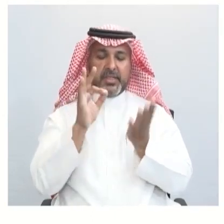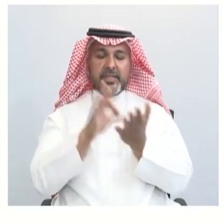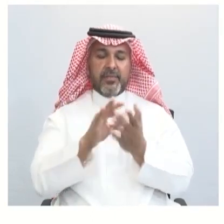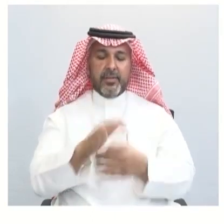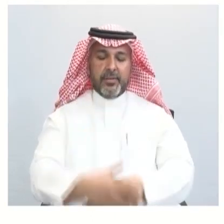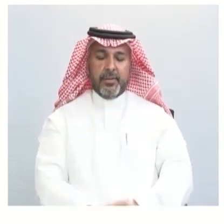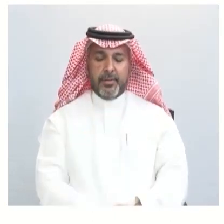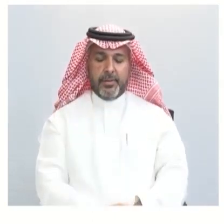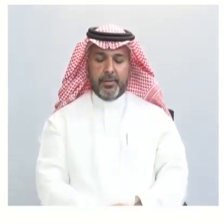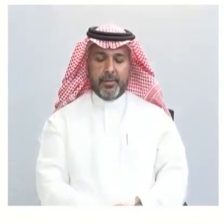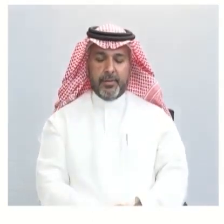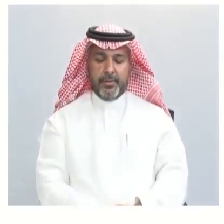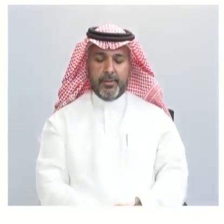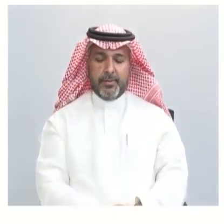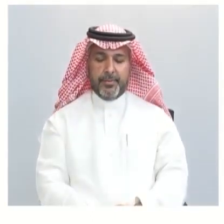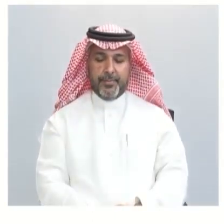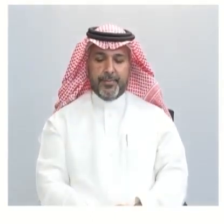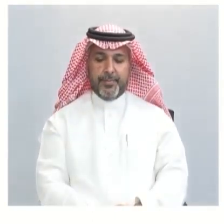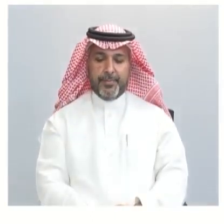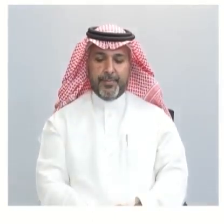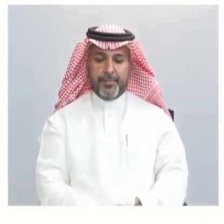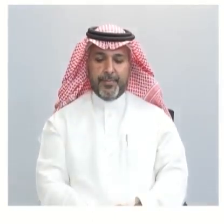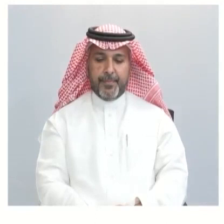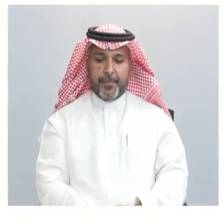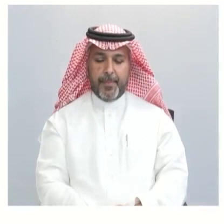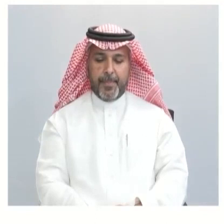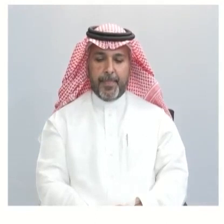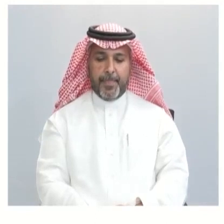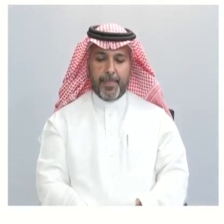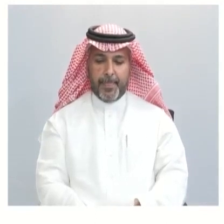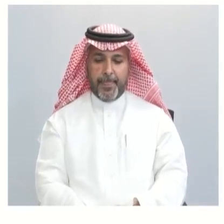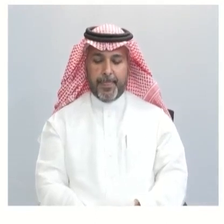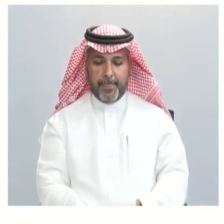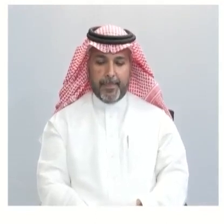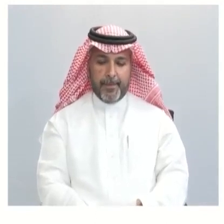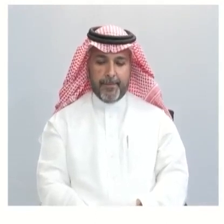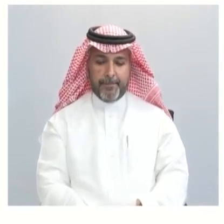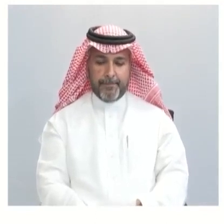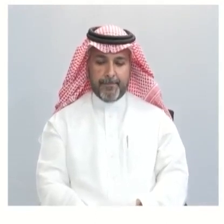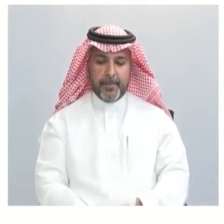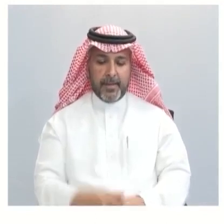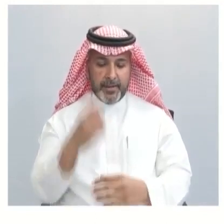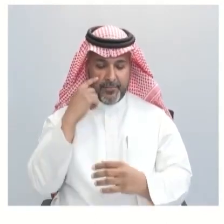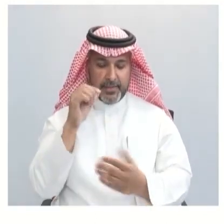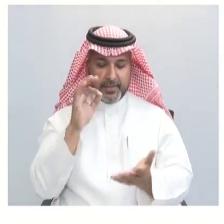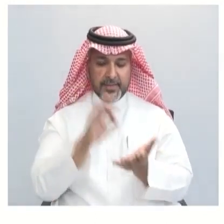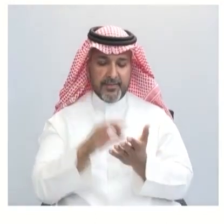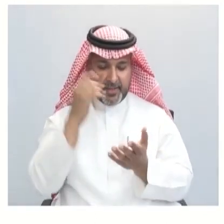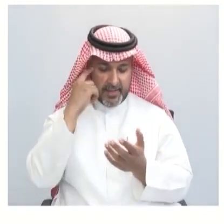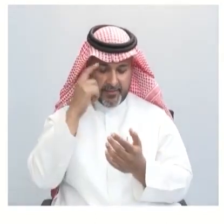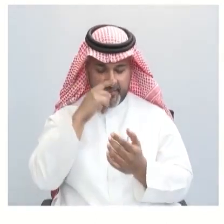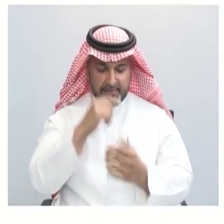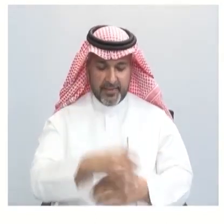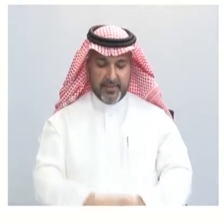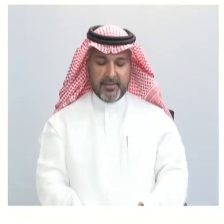راح يكون عندي هنا اكس تساوي واحد اذا لما تكون اكس قيمتها واحد راح تكون عندنا هنا المقام صفر يعني هي